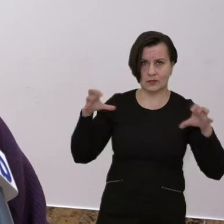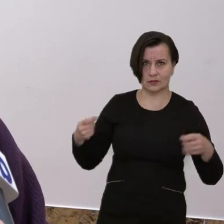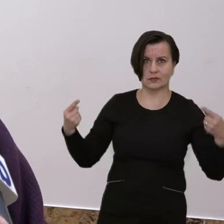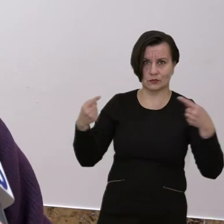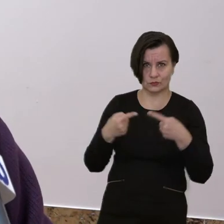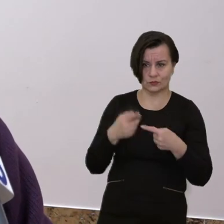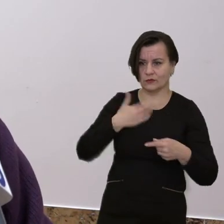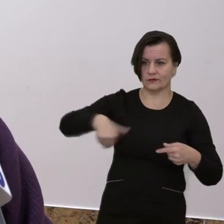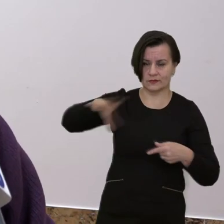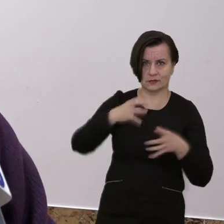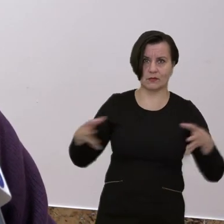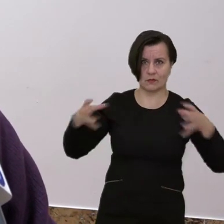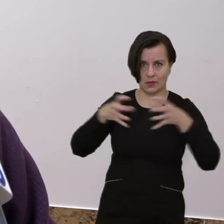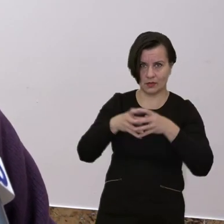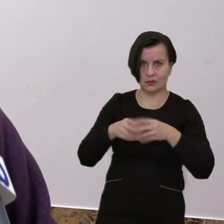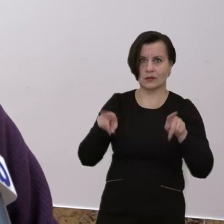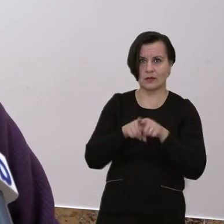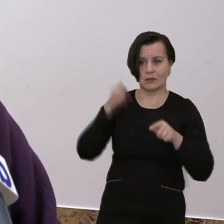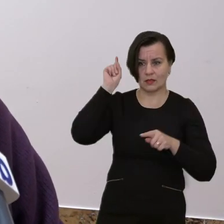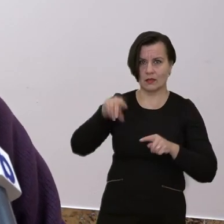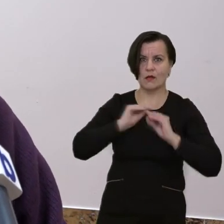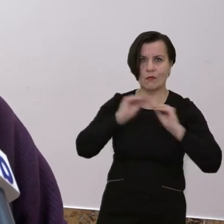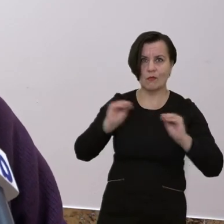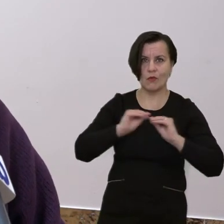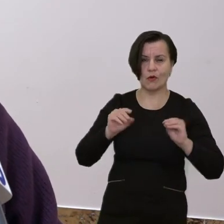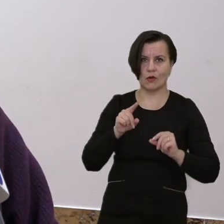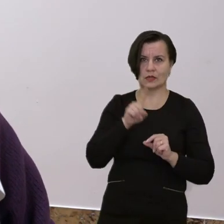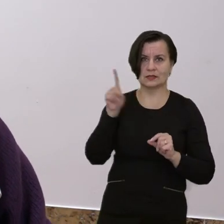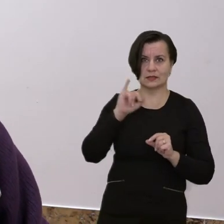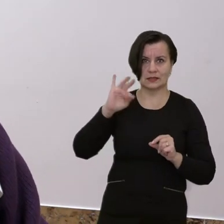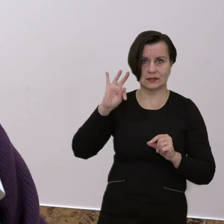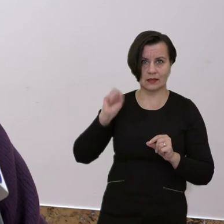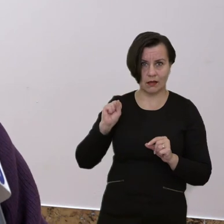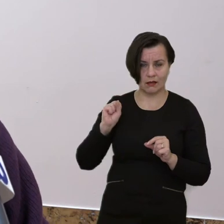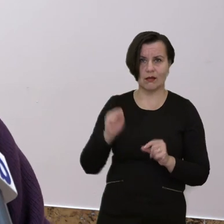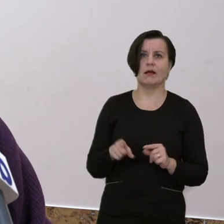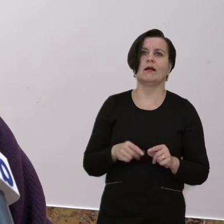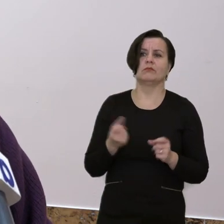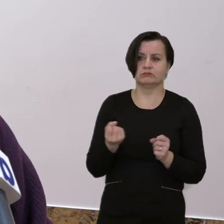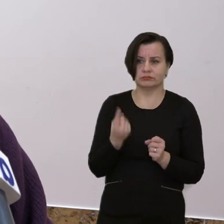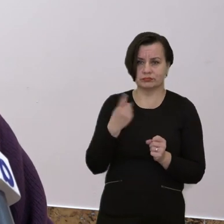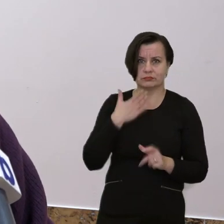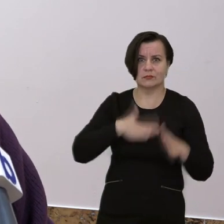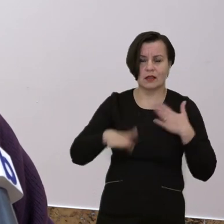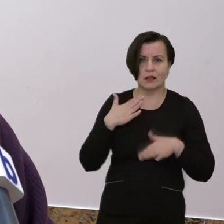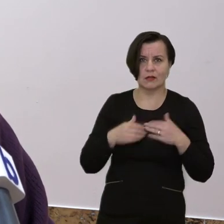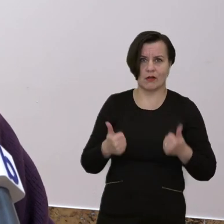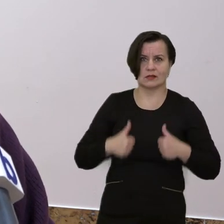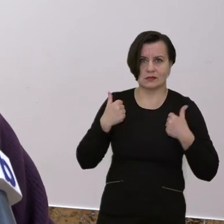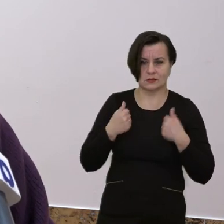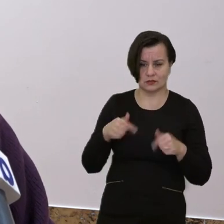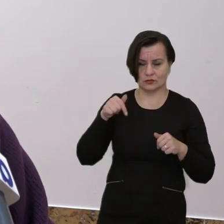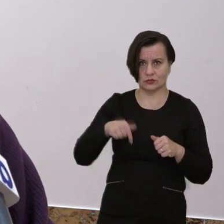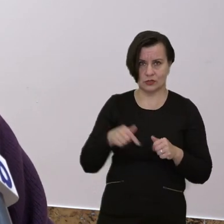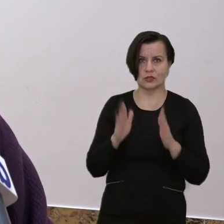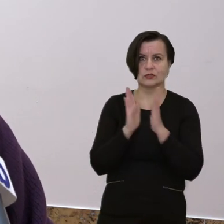administracijai, visai bendruomeniai, Zitai mūsų tikybos mokytojai, atsirado tokia maloni iniciatyva, kad pavyzdžiui